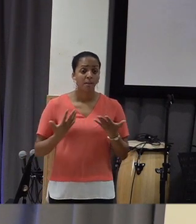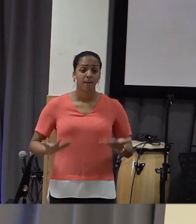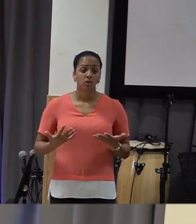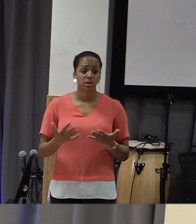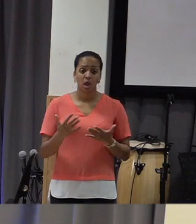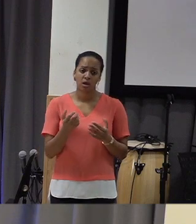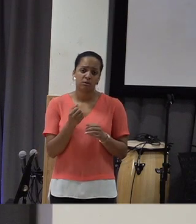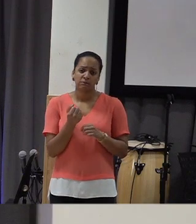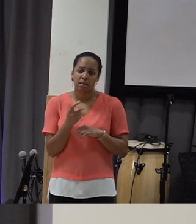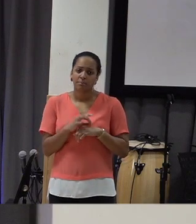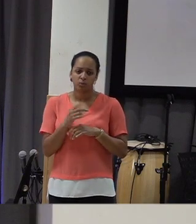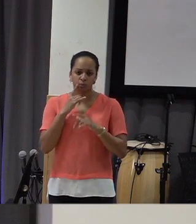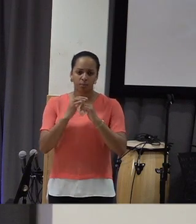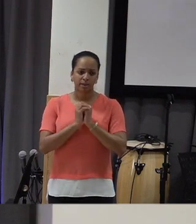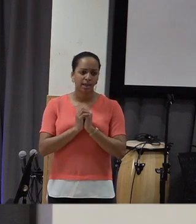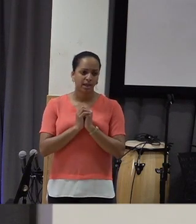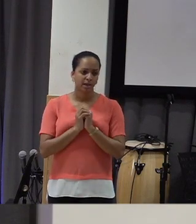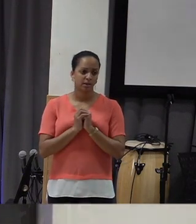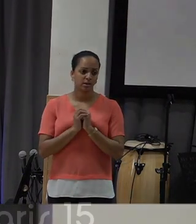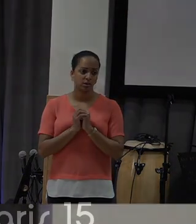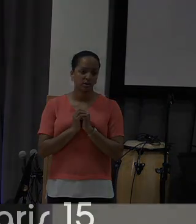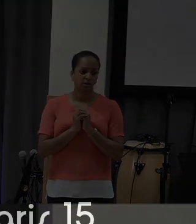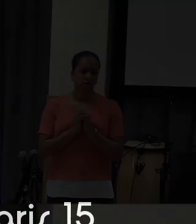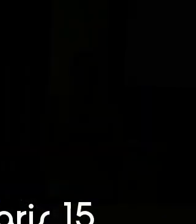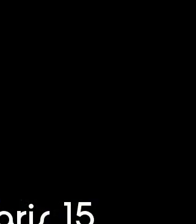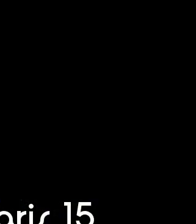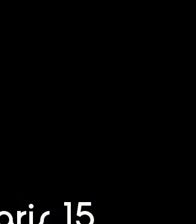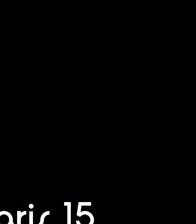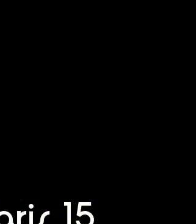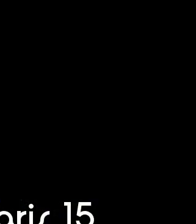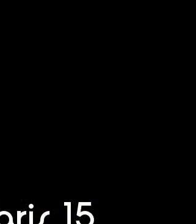prendre quelques minutes. Et on élève nos voix vers le Seigneur. Il dit, Seigneur,